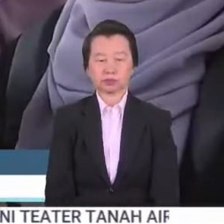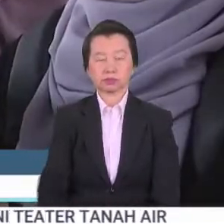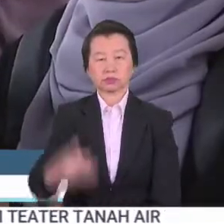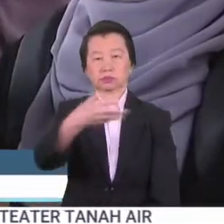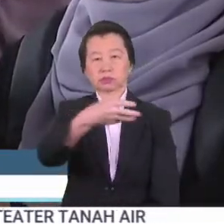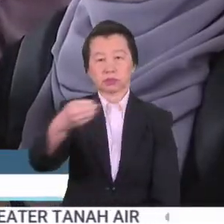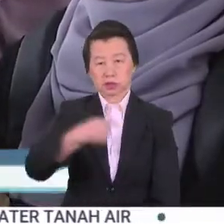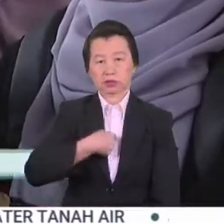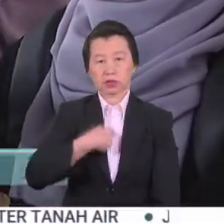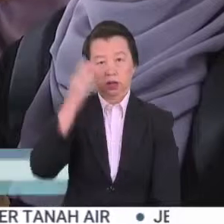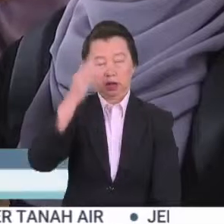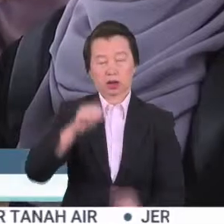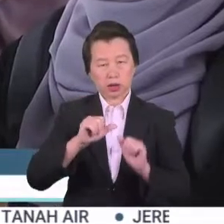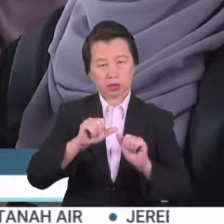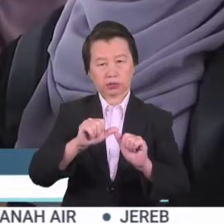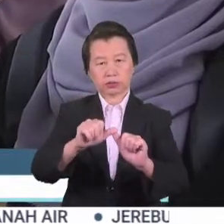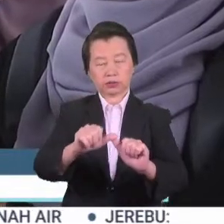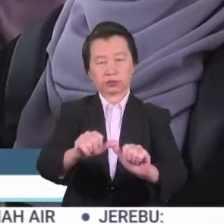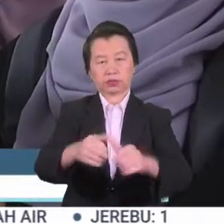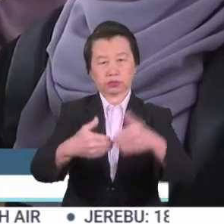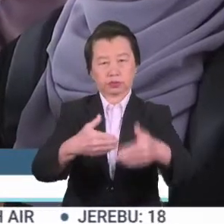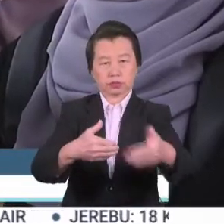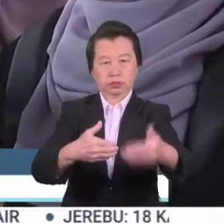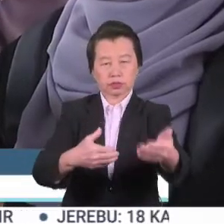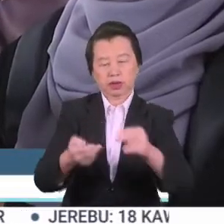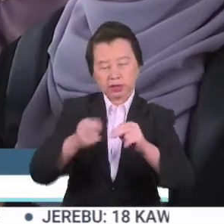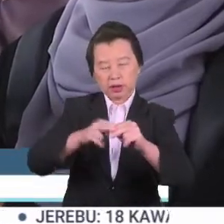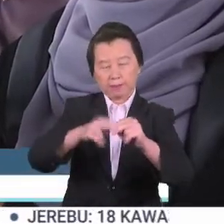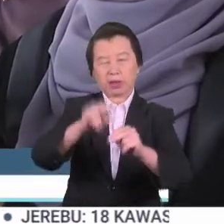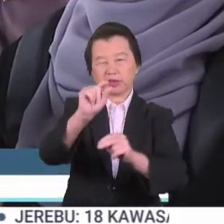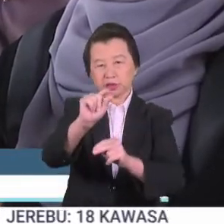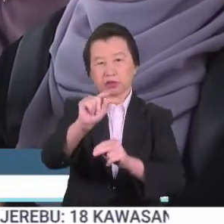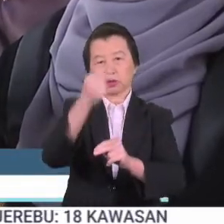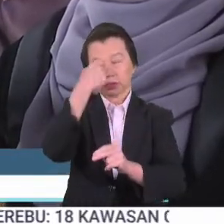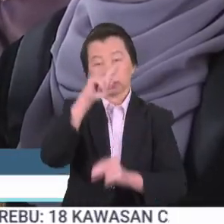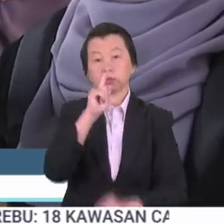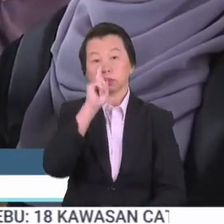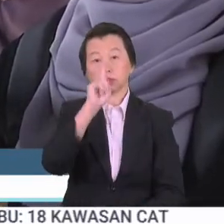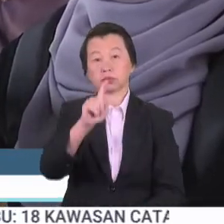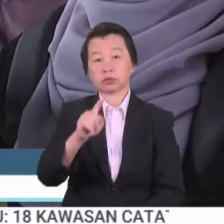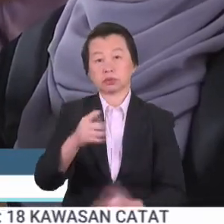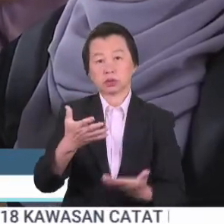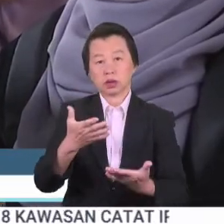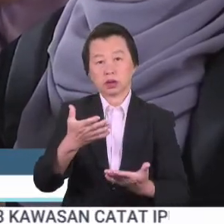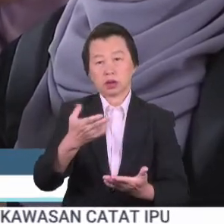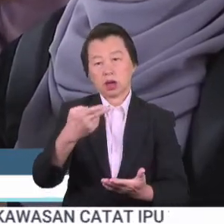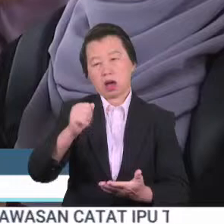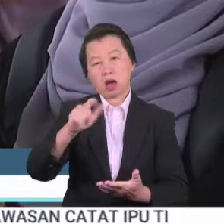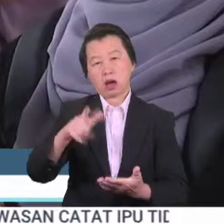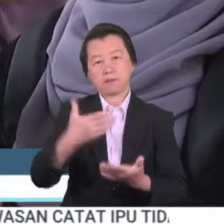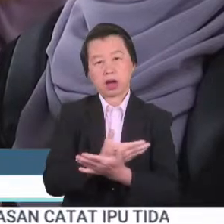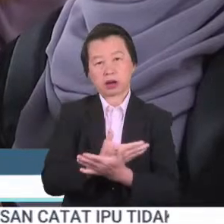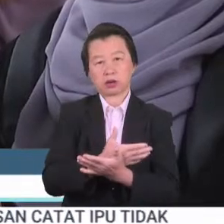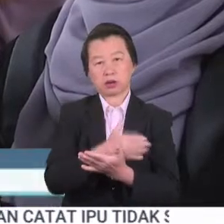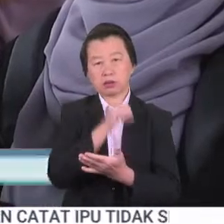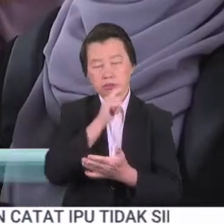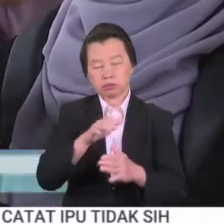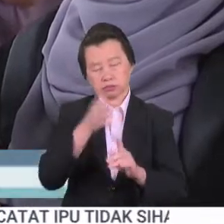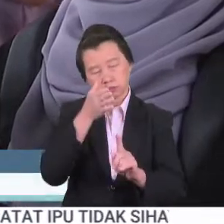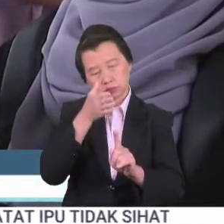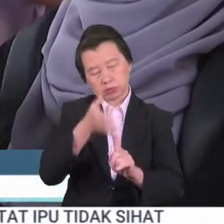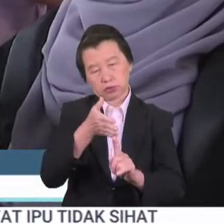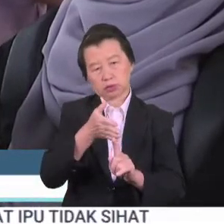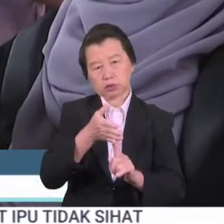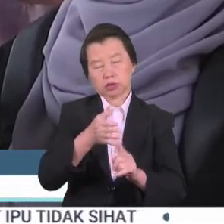dan saya akan meneruskan legasi dan menambah sedikit serba sedikit bagi memastikan perkara-perkara baru juga boleh diletakkan di antaranya